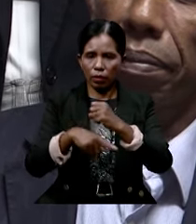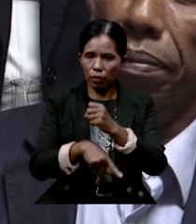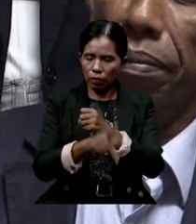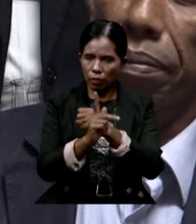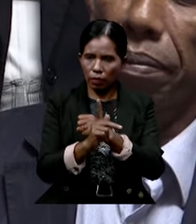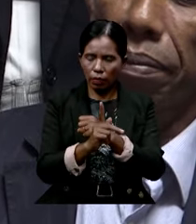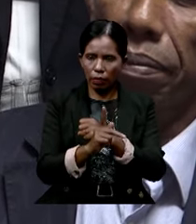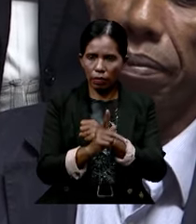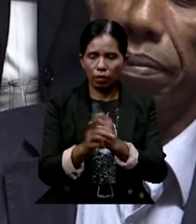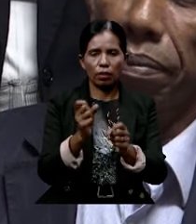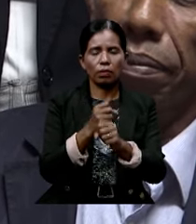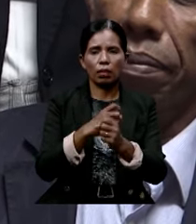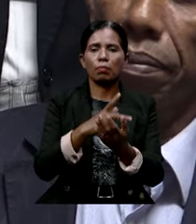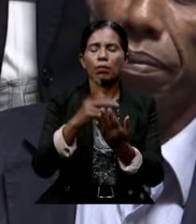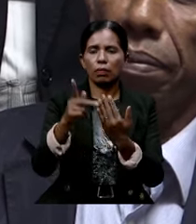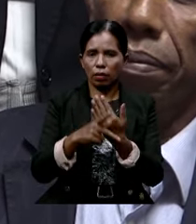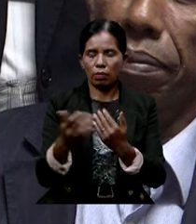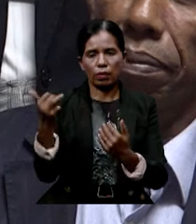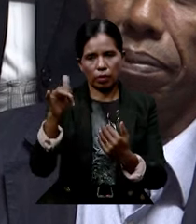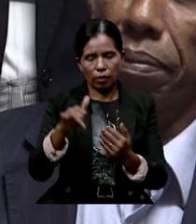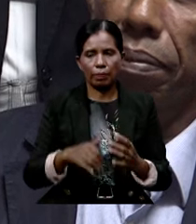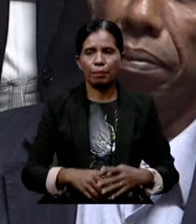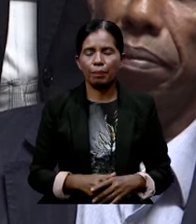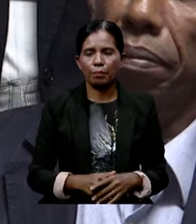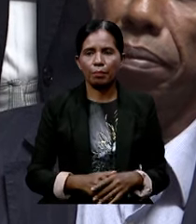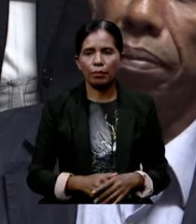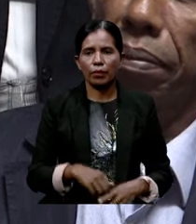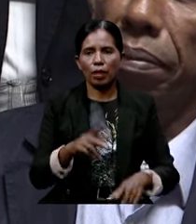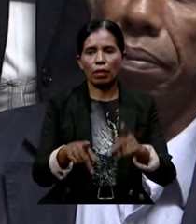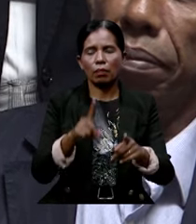halu realiza le program masiran rasa ema ida